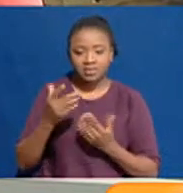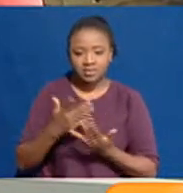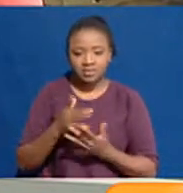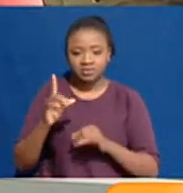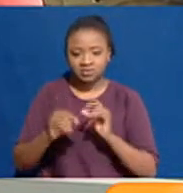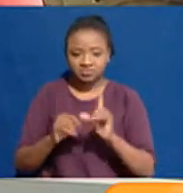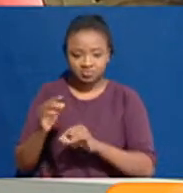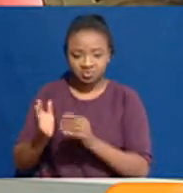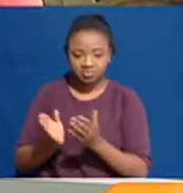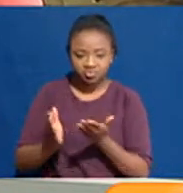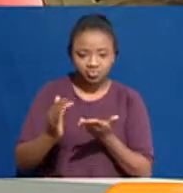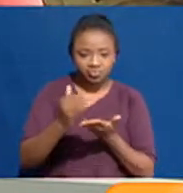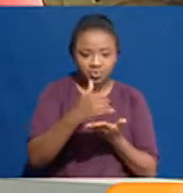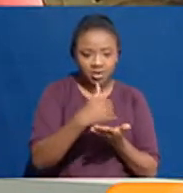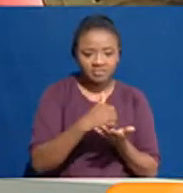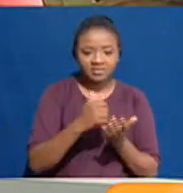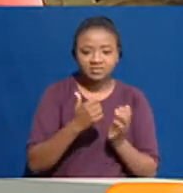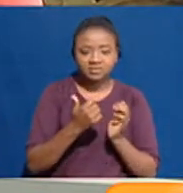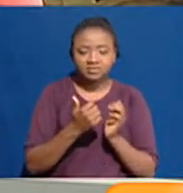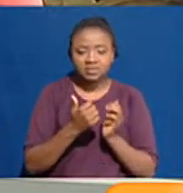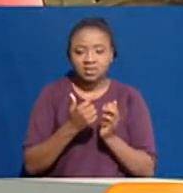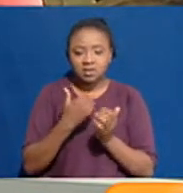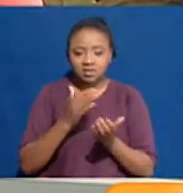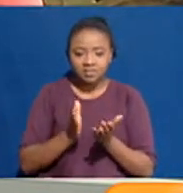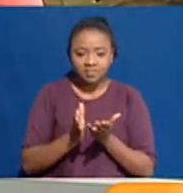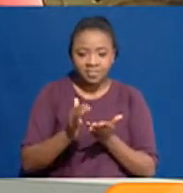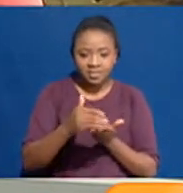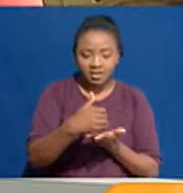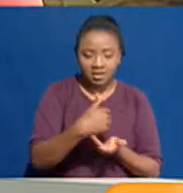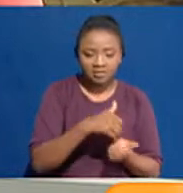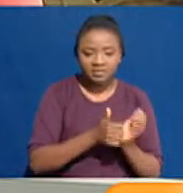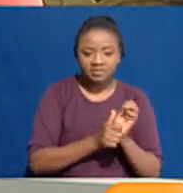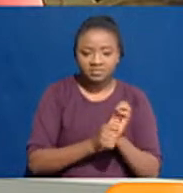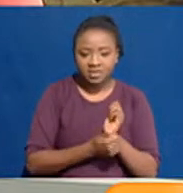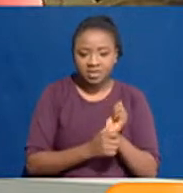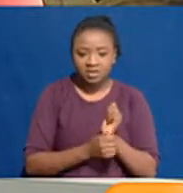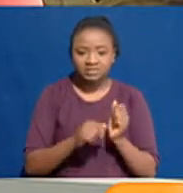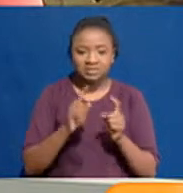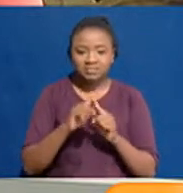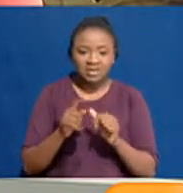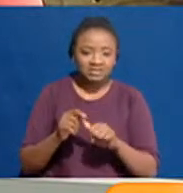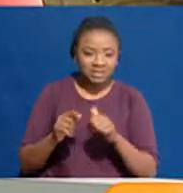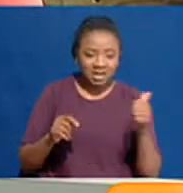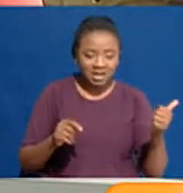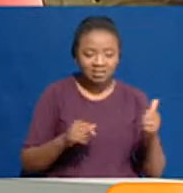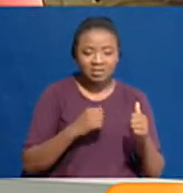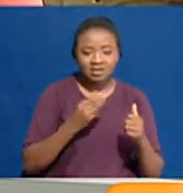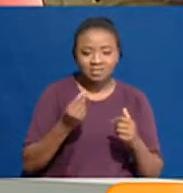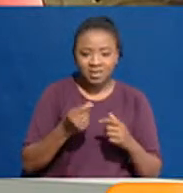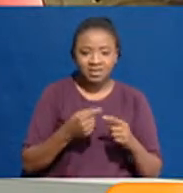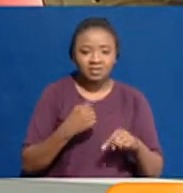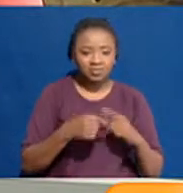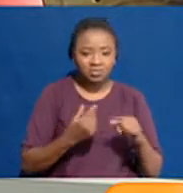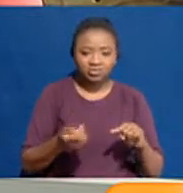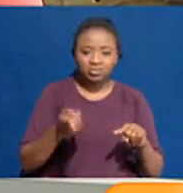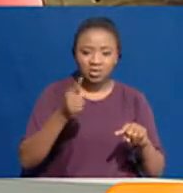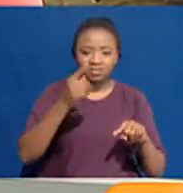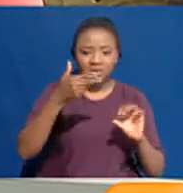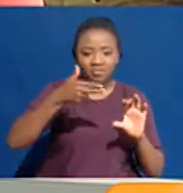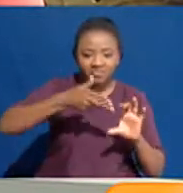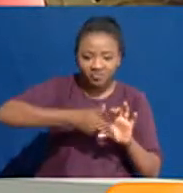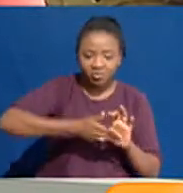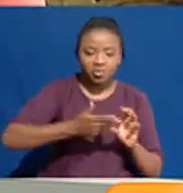ya uzalishaji mahindi kwa shilingi 10,000 kwa kila ekari moja, gharama ya mafuta na gharama zinginezo bado zimeendelea kwa juu. Na